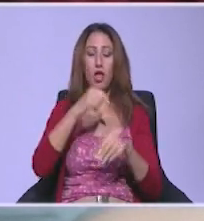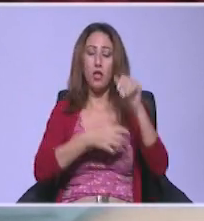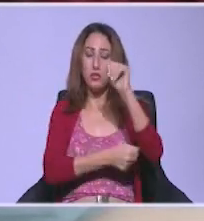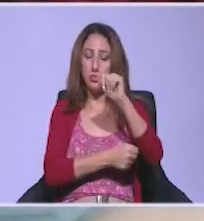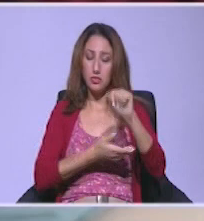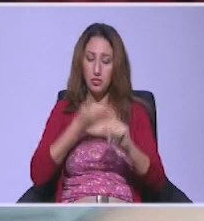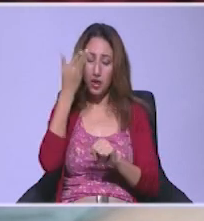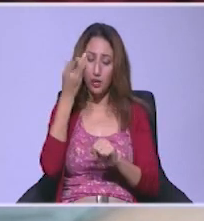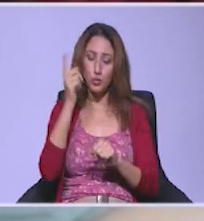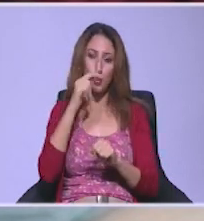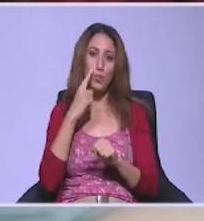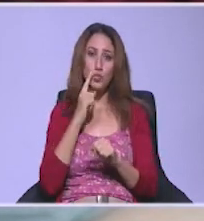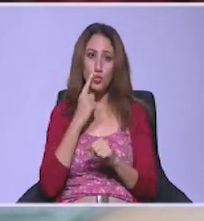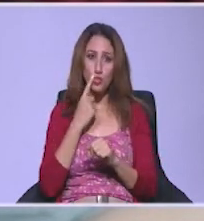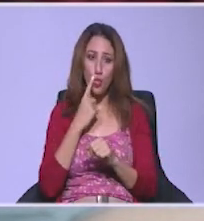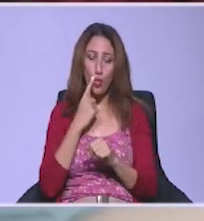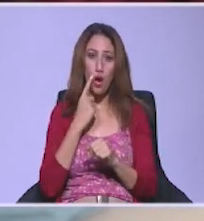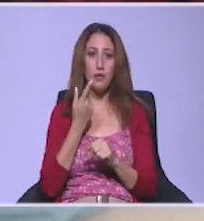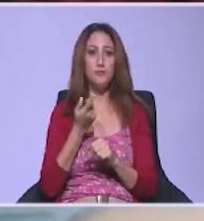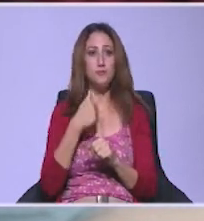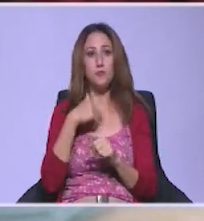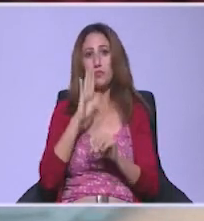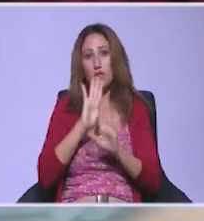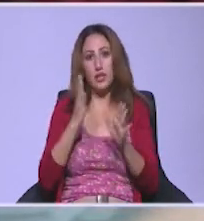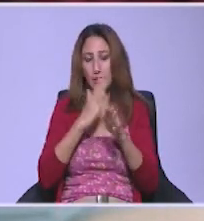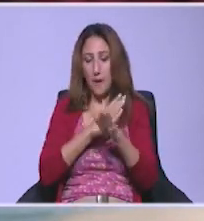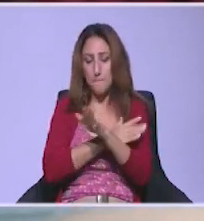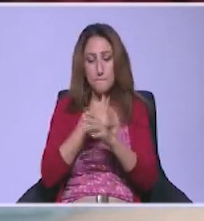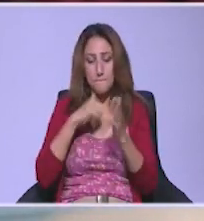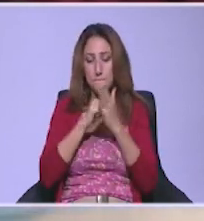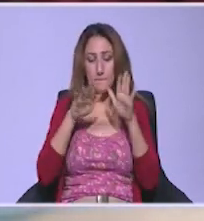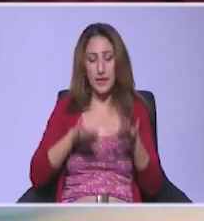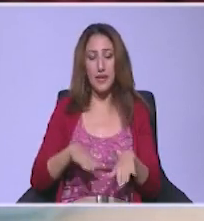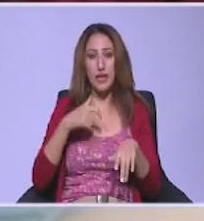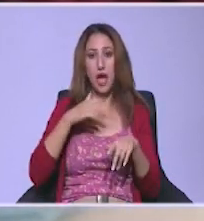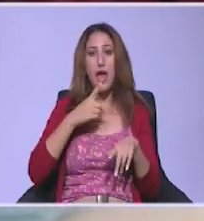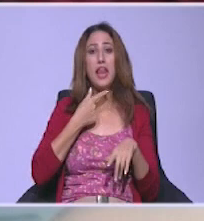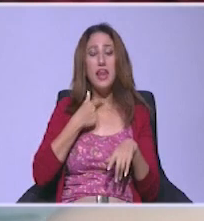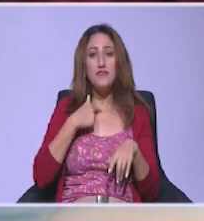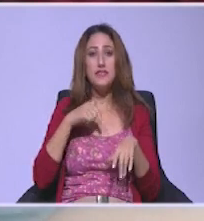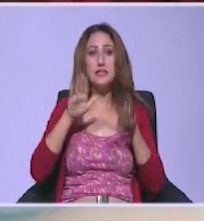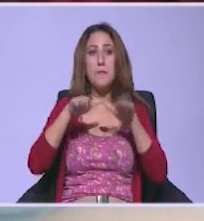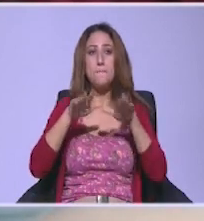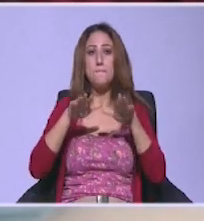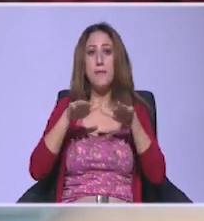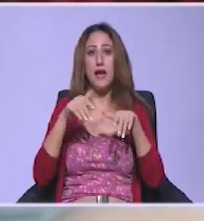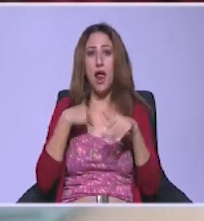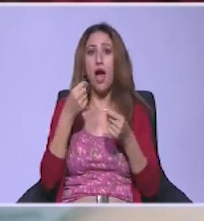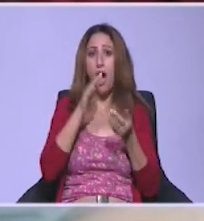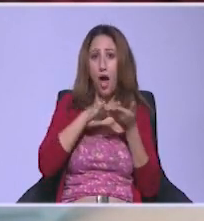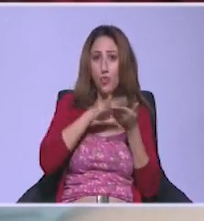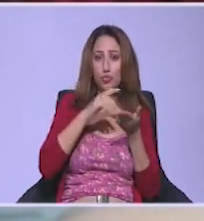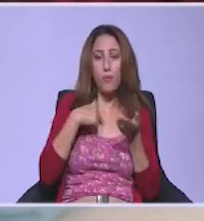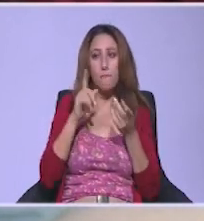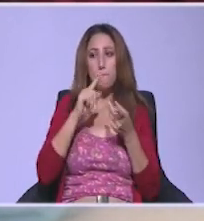فكان نفسي واملي ربنا يعني يقدر الناس ويجيب حد يجيب لي مكنه، او انا احوش اجيب مكنه. بس من بعد جهاز